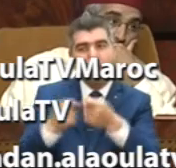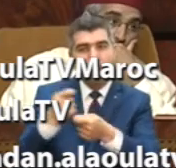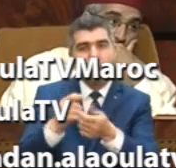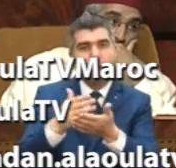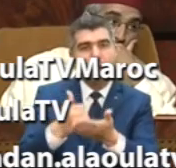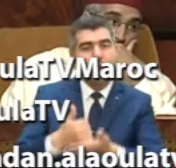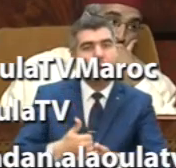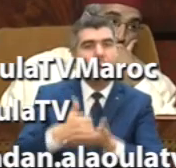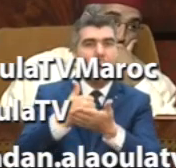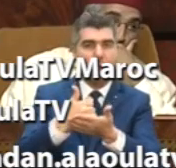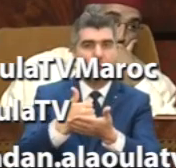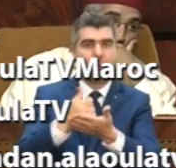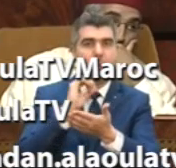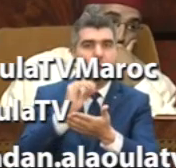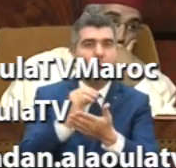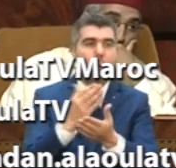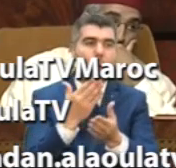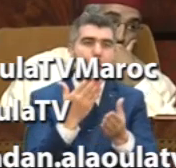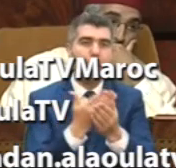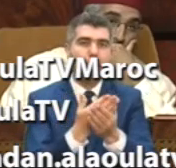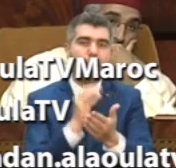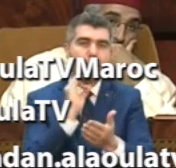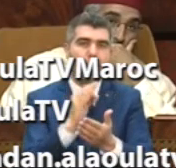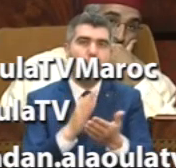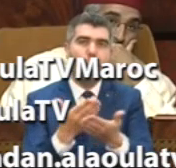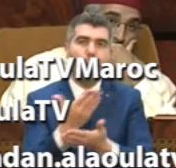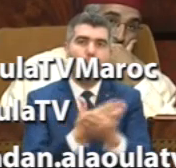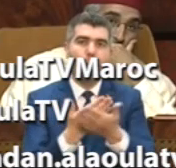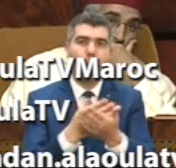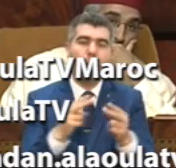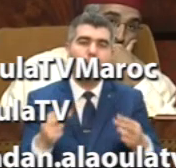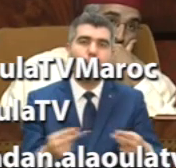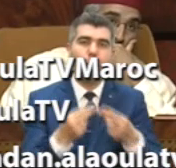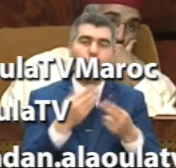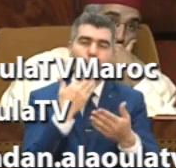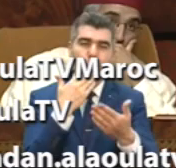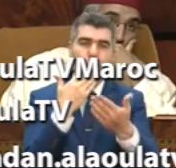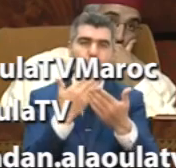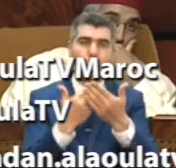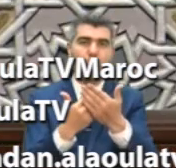عبر دعم مشاريع مضرة للدخل وضمان أسواق لها. وشكرا.